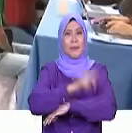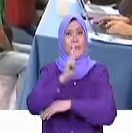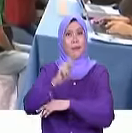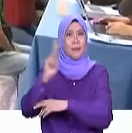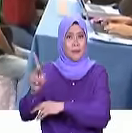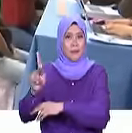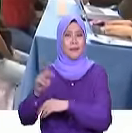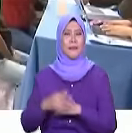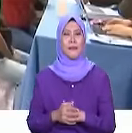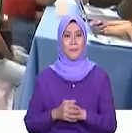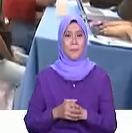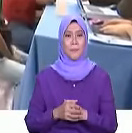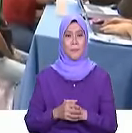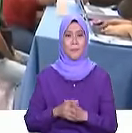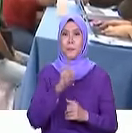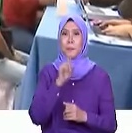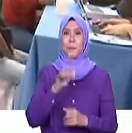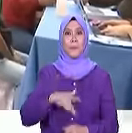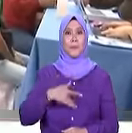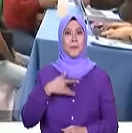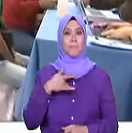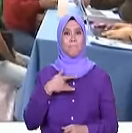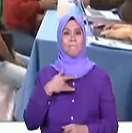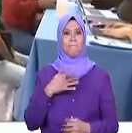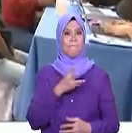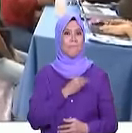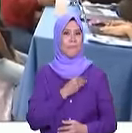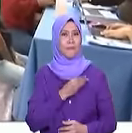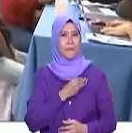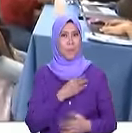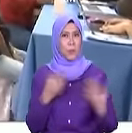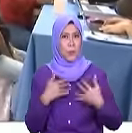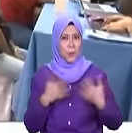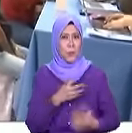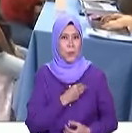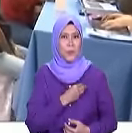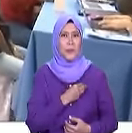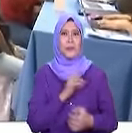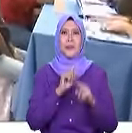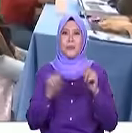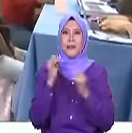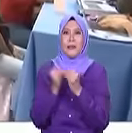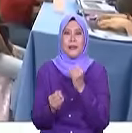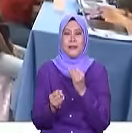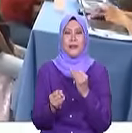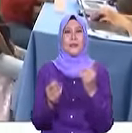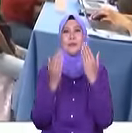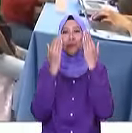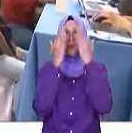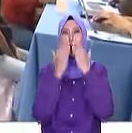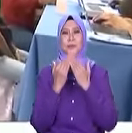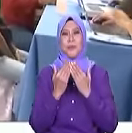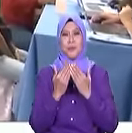Kinabalu. Perasaan itu memang ada nervous sedikit, tapi akhirnya kami bersyukur